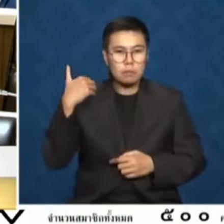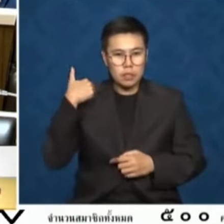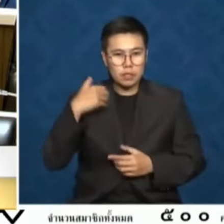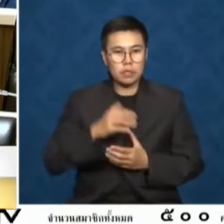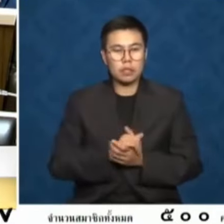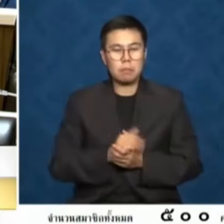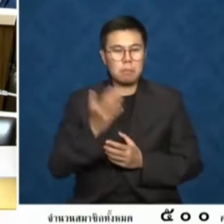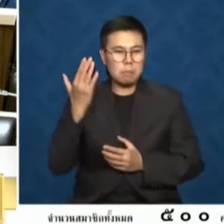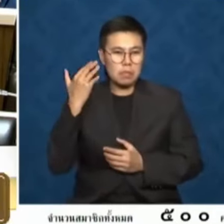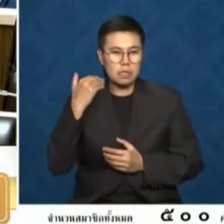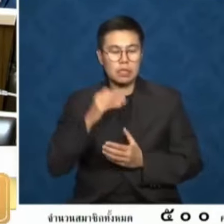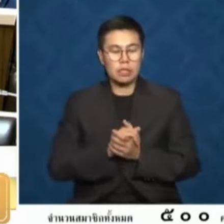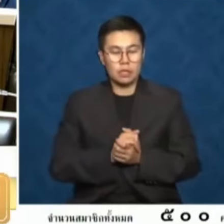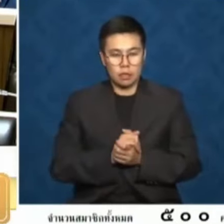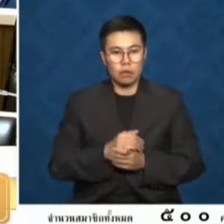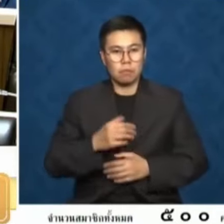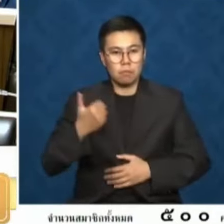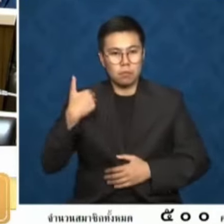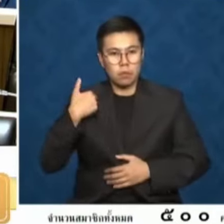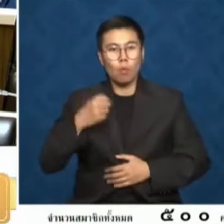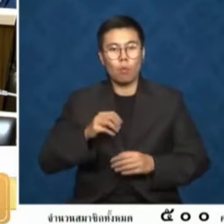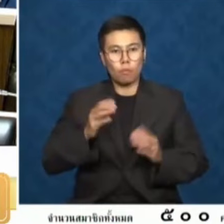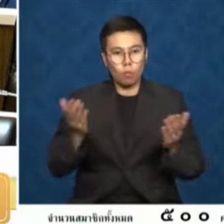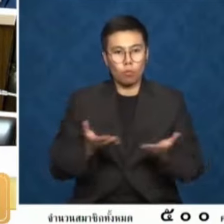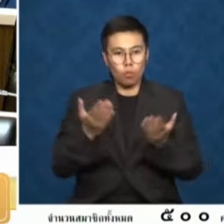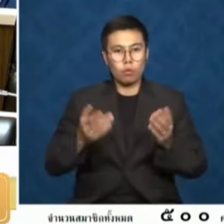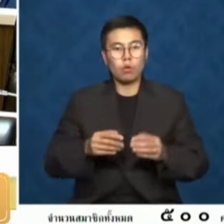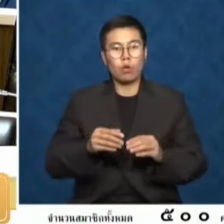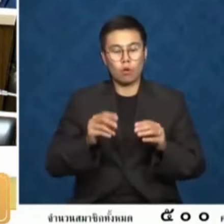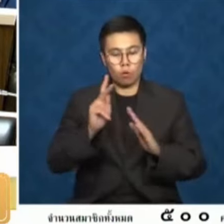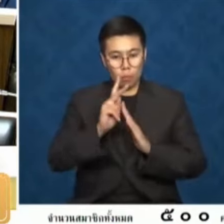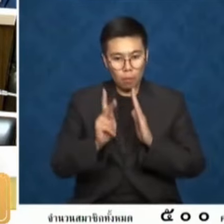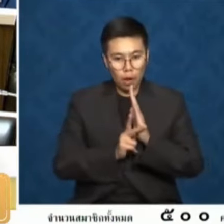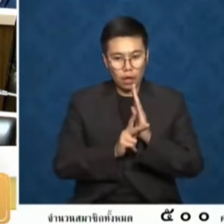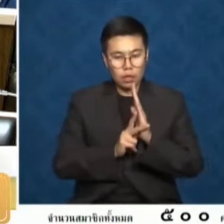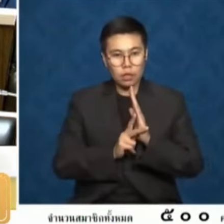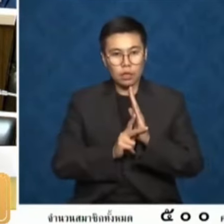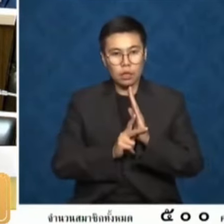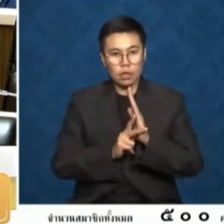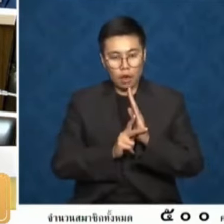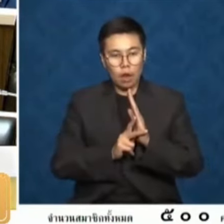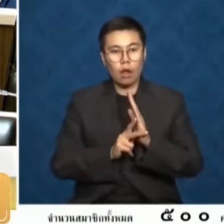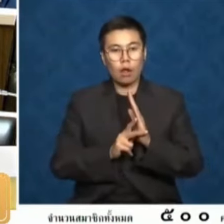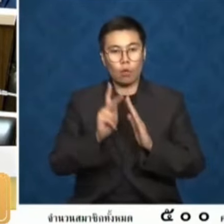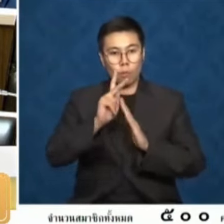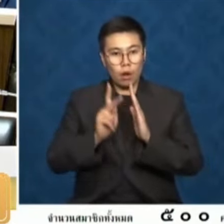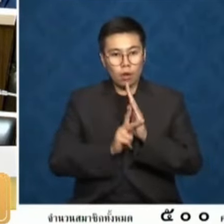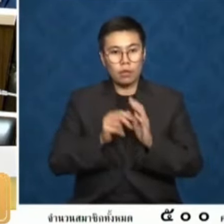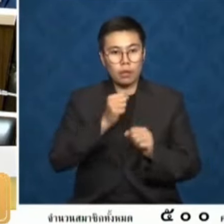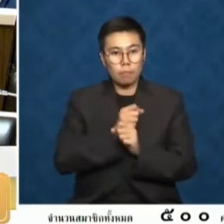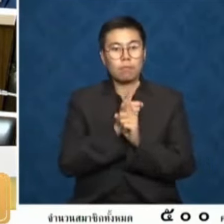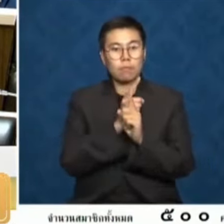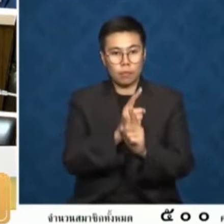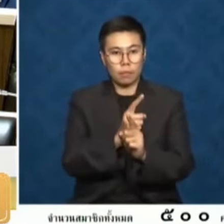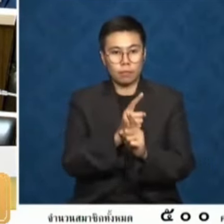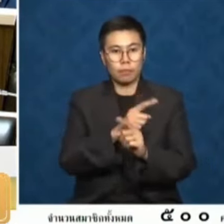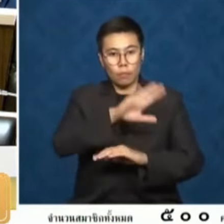ในการใช้สิทธิเสรีภาพของคนไทยทุกคนที่อยู่ภายใต้กฎหมายพวกเ